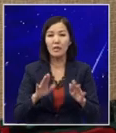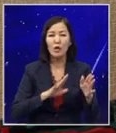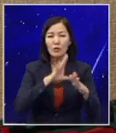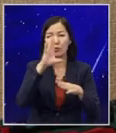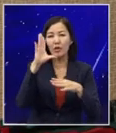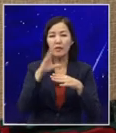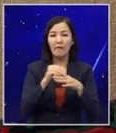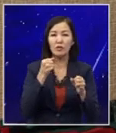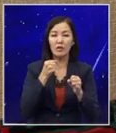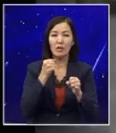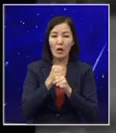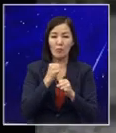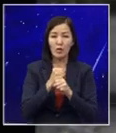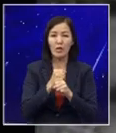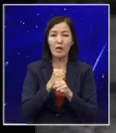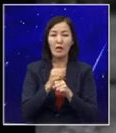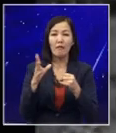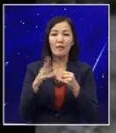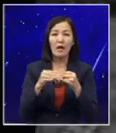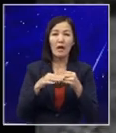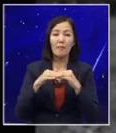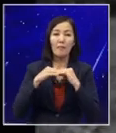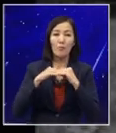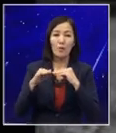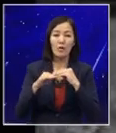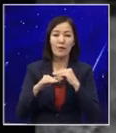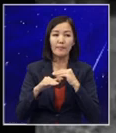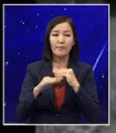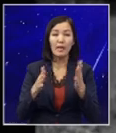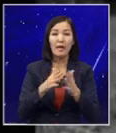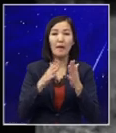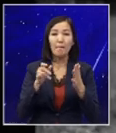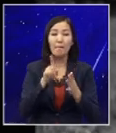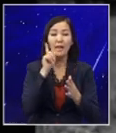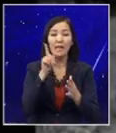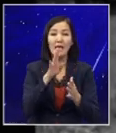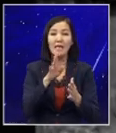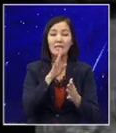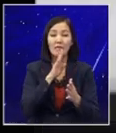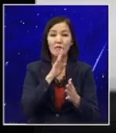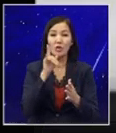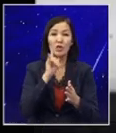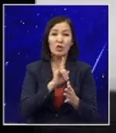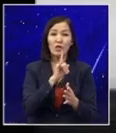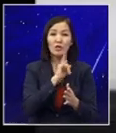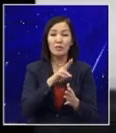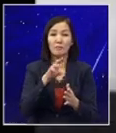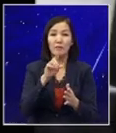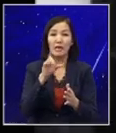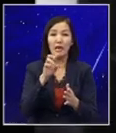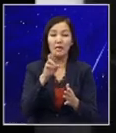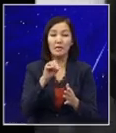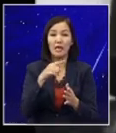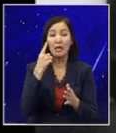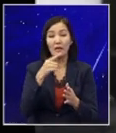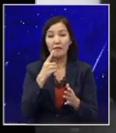вечера пахала на поле. Получив благословение взрослых, молодая девушка стала одной из немногих женщин-механизаторов в районе. По рассказу